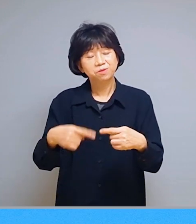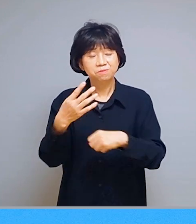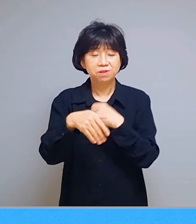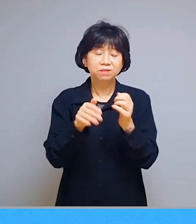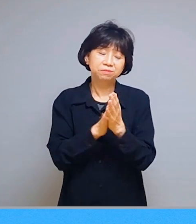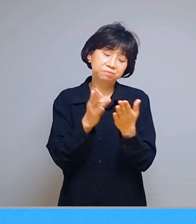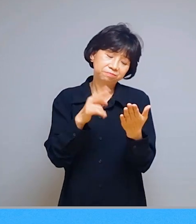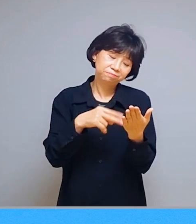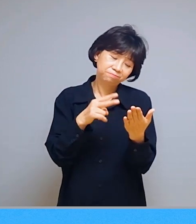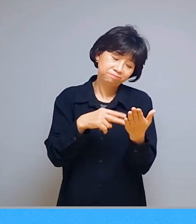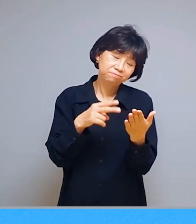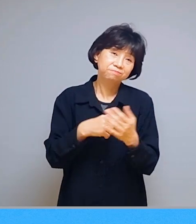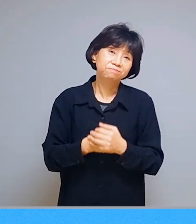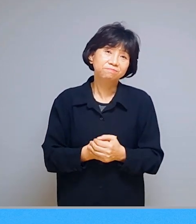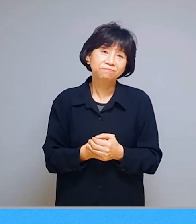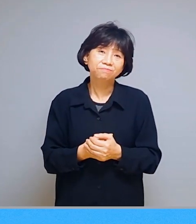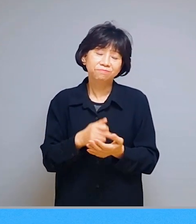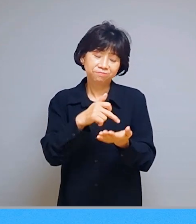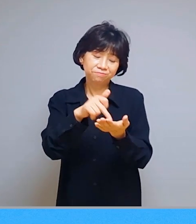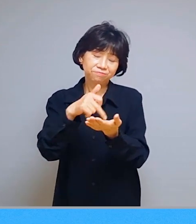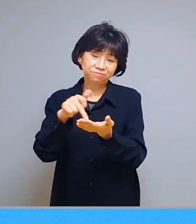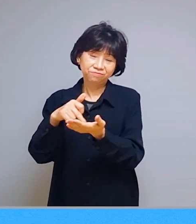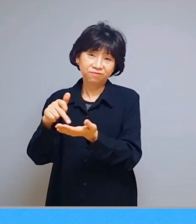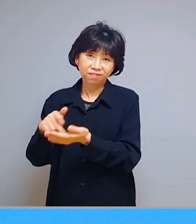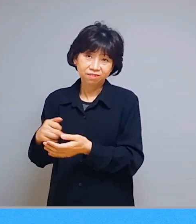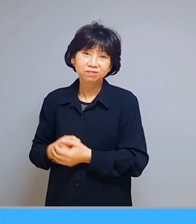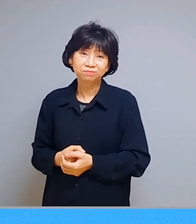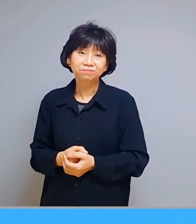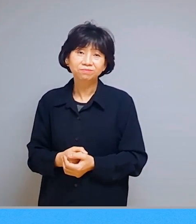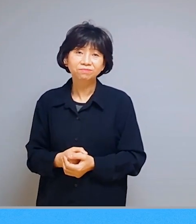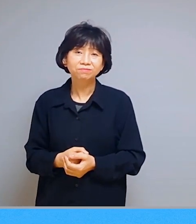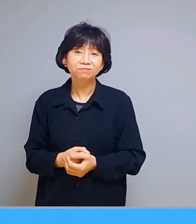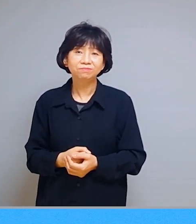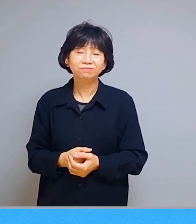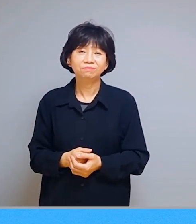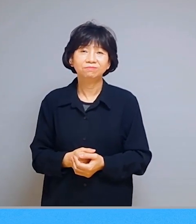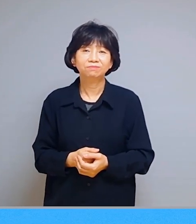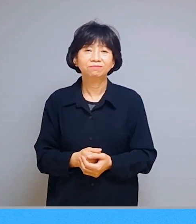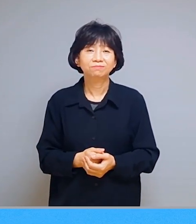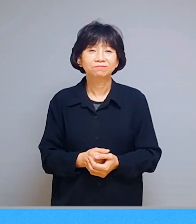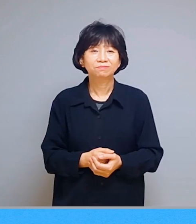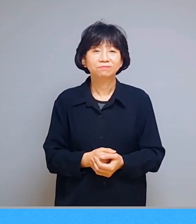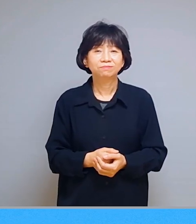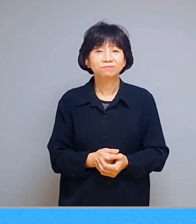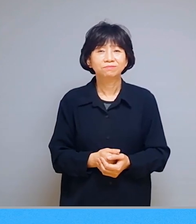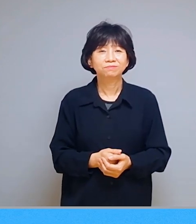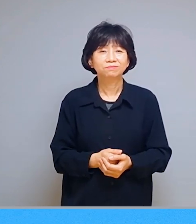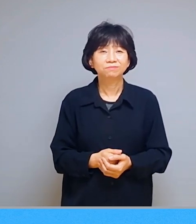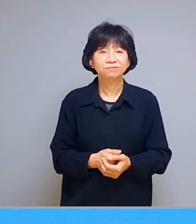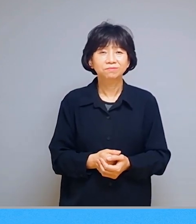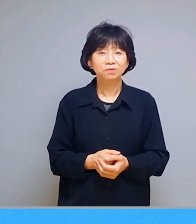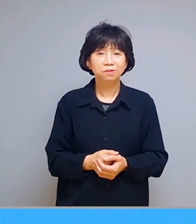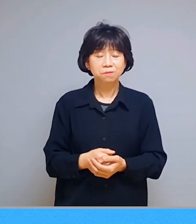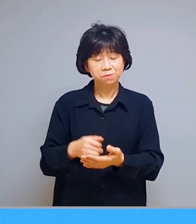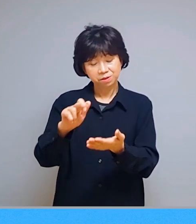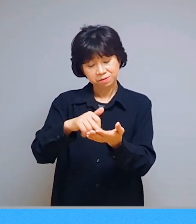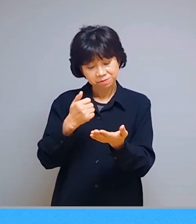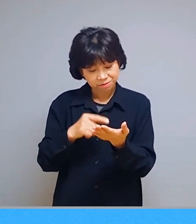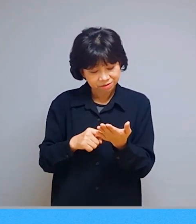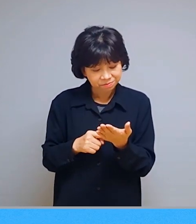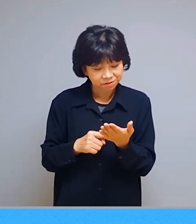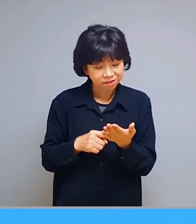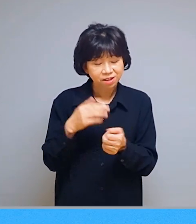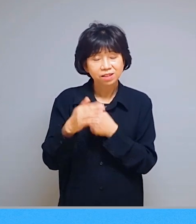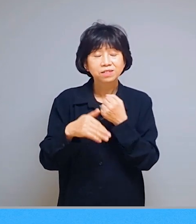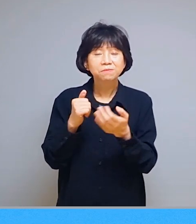어떻게 하루를 좀 보내세요라고 좀 하면서 몇 글자 적어서 매일 보냅니다. 그리고 받으실 때마다